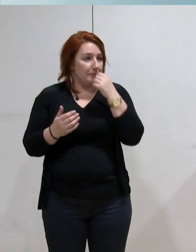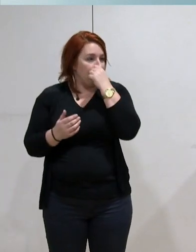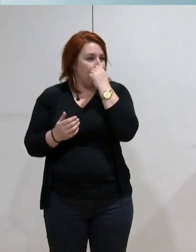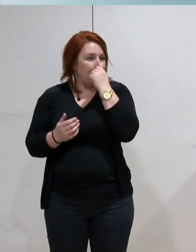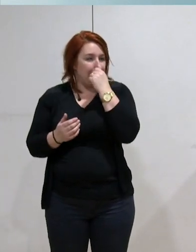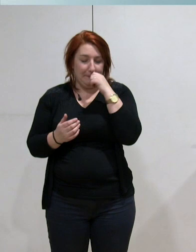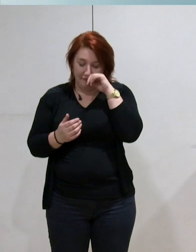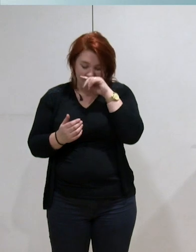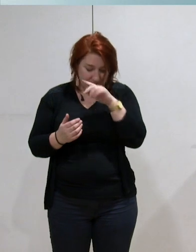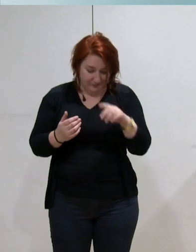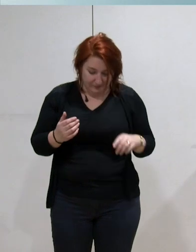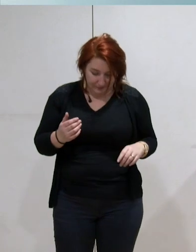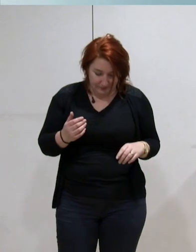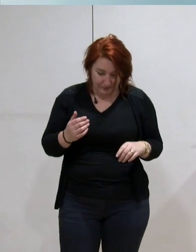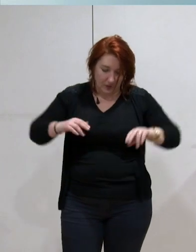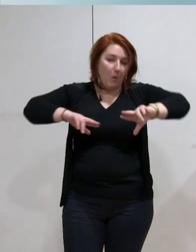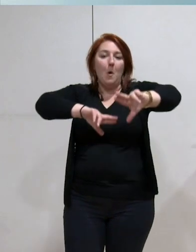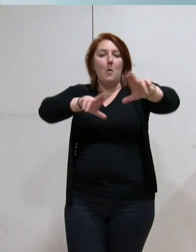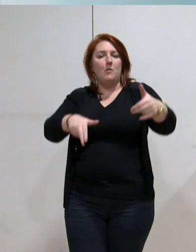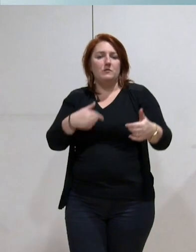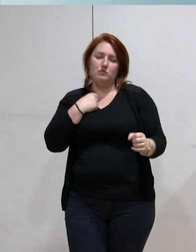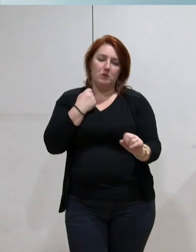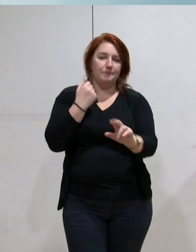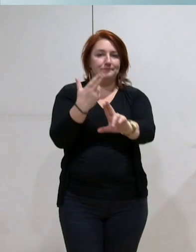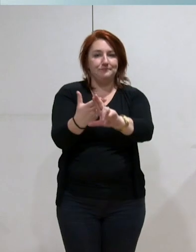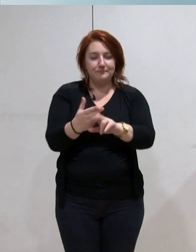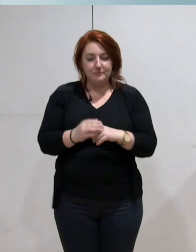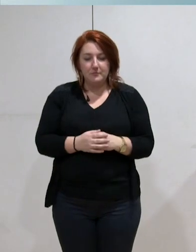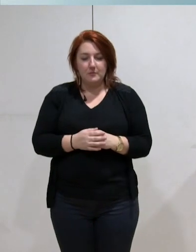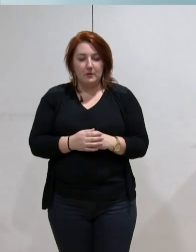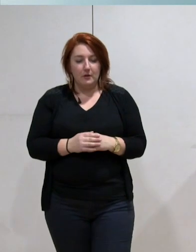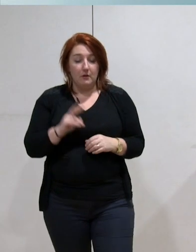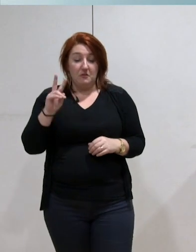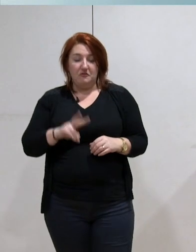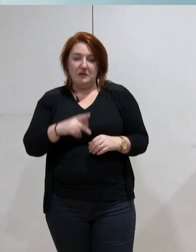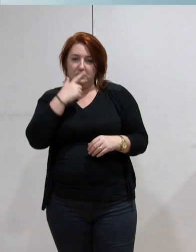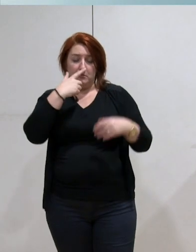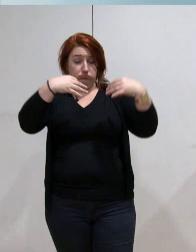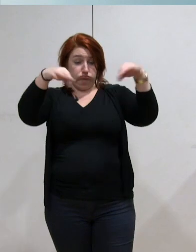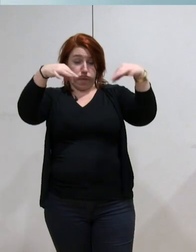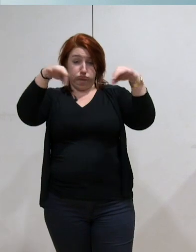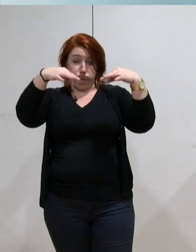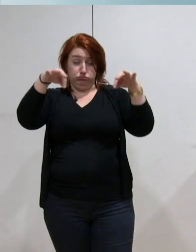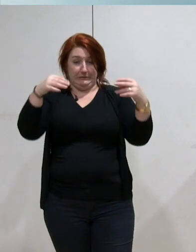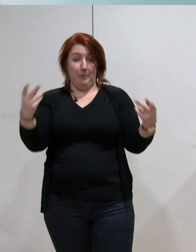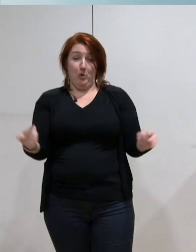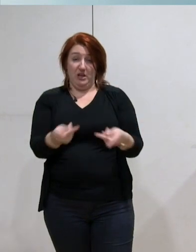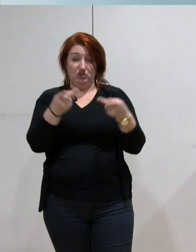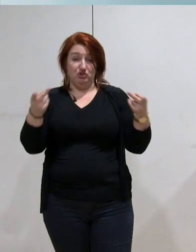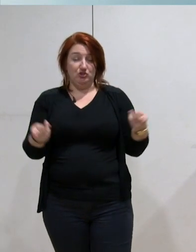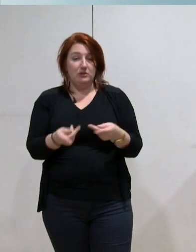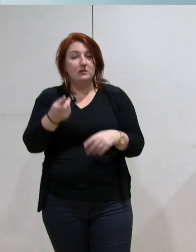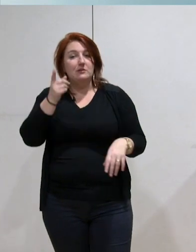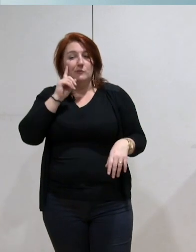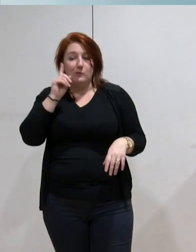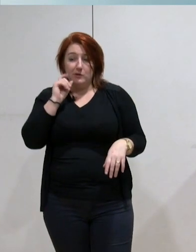ce réaction à ce conventionnement je trouve que c'est bien maigre car en fait c'est bien